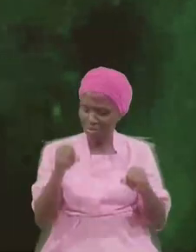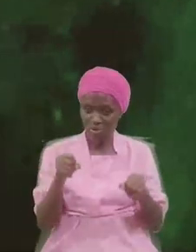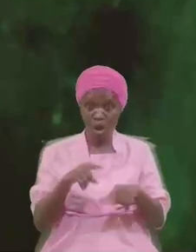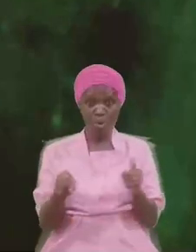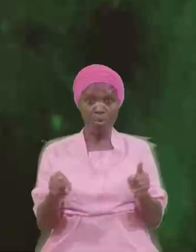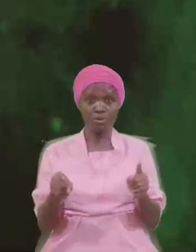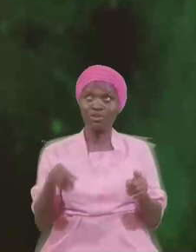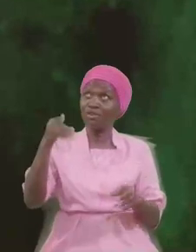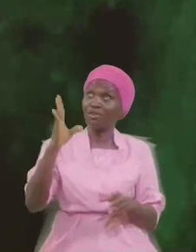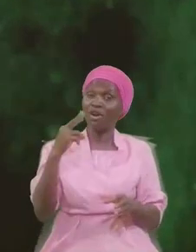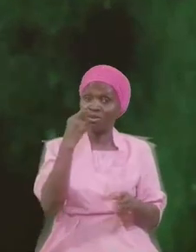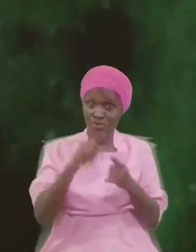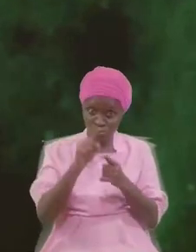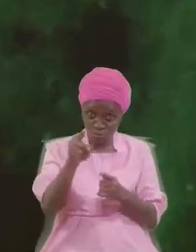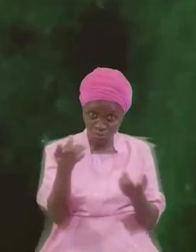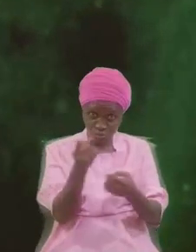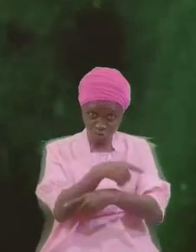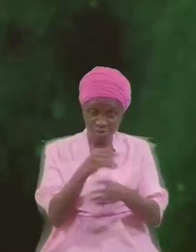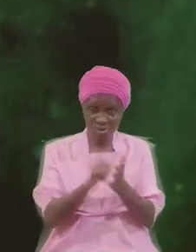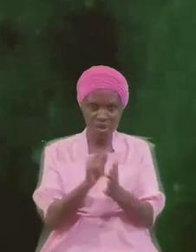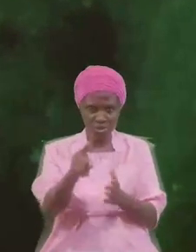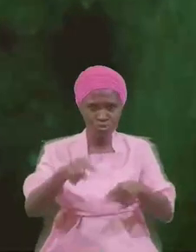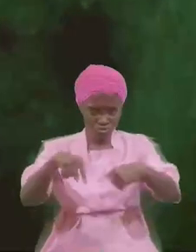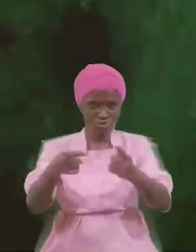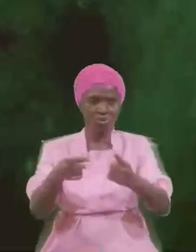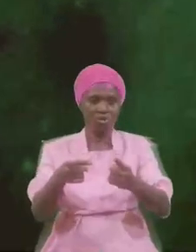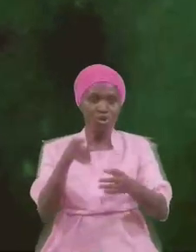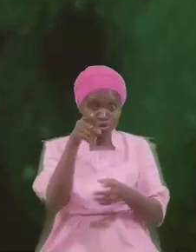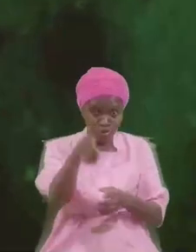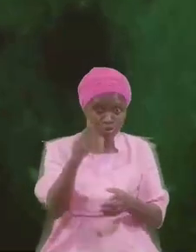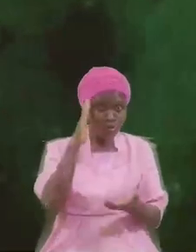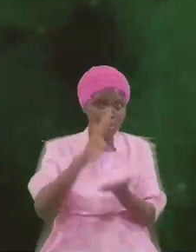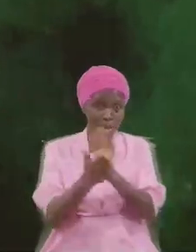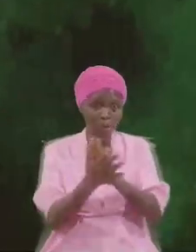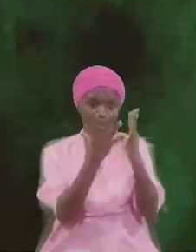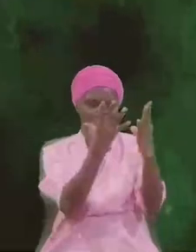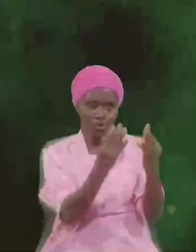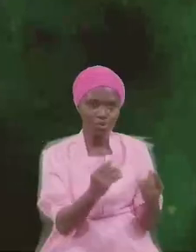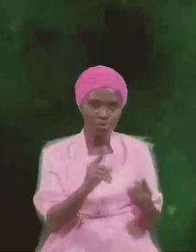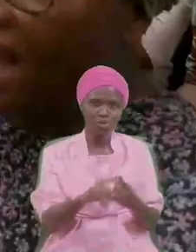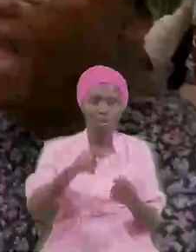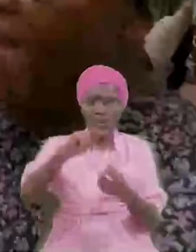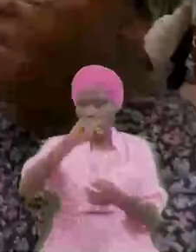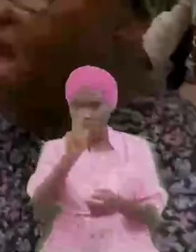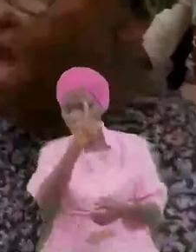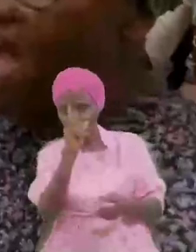Seigneur vous dit aujourd'hui que sortez, allez, que vous serez une solution aux questions que les